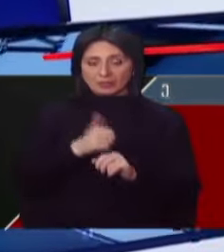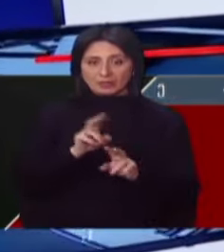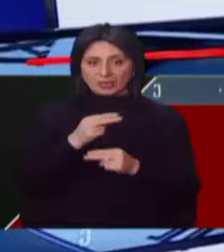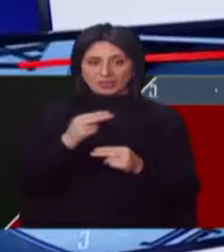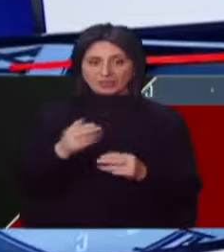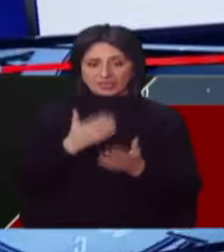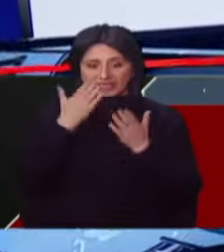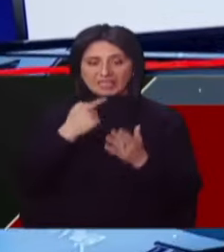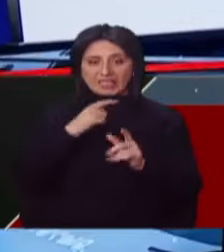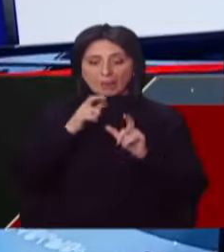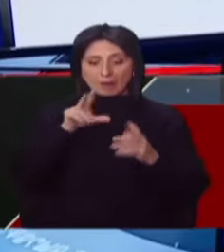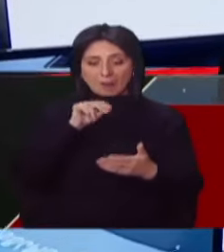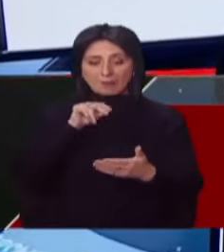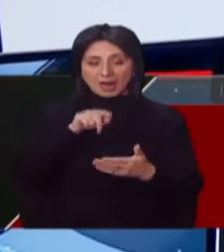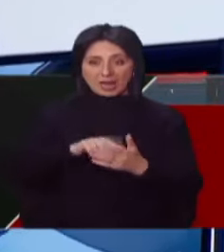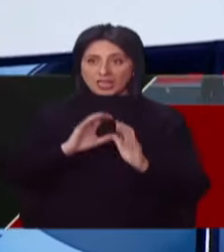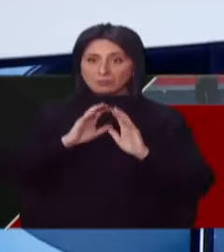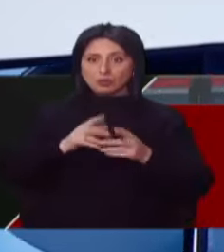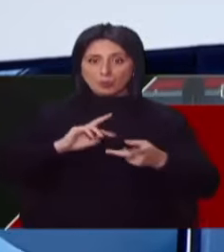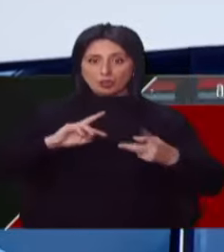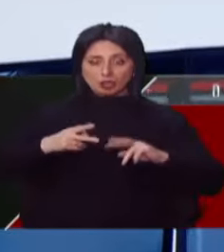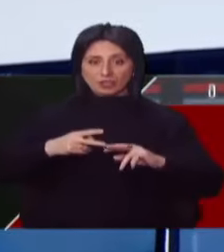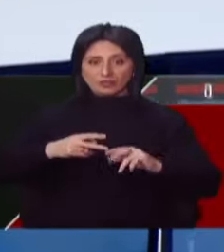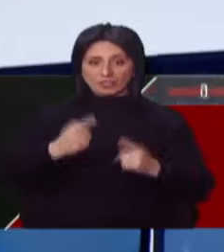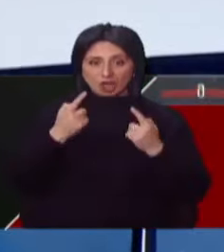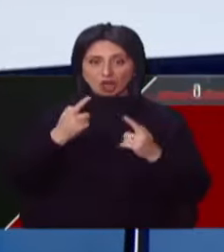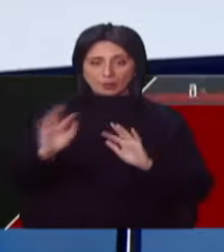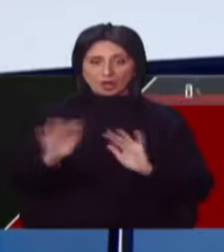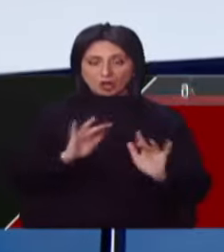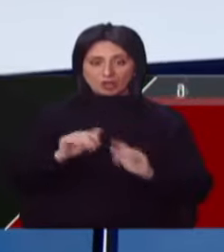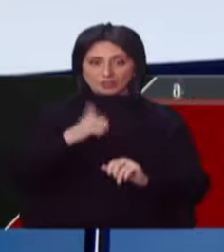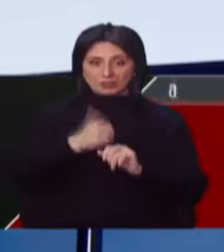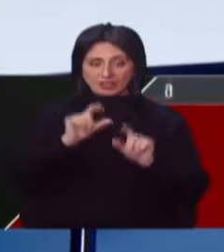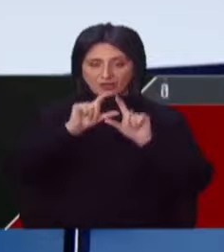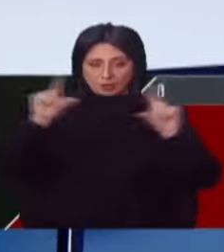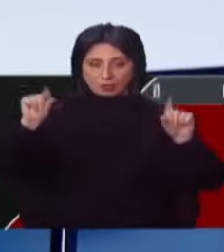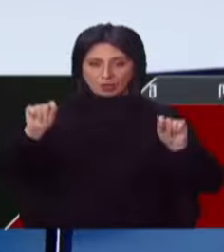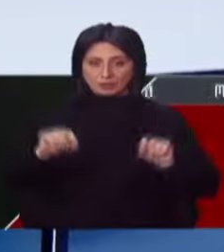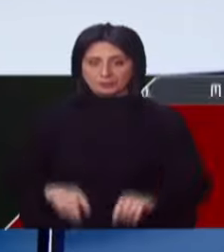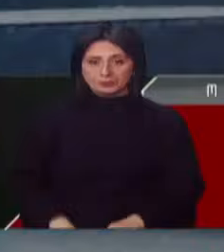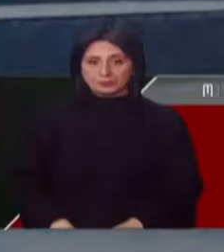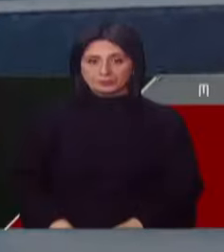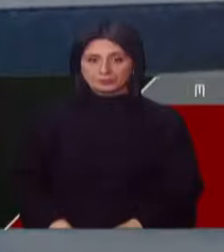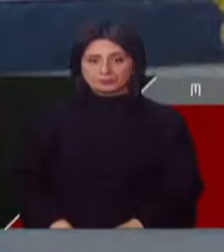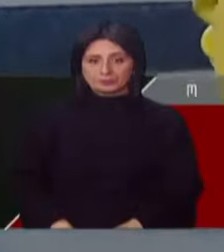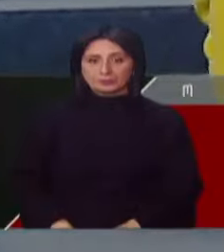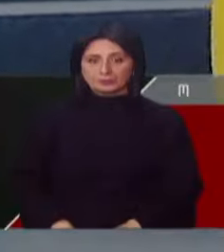თემა. იკითხე ხმამაღლა, შეცვალე მსოფლიო, ასეთია წელს გლობალური ღონისძიების მთავარი სლოგანი.